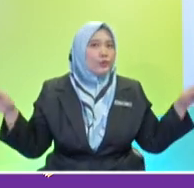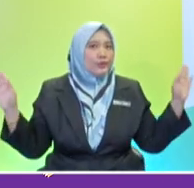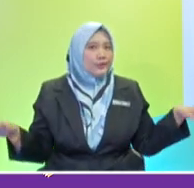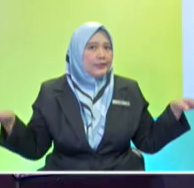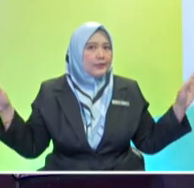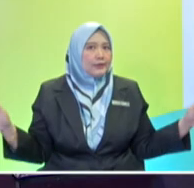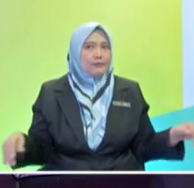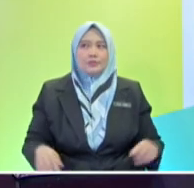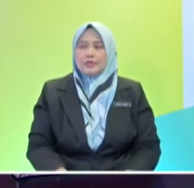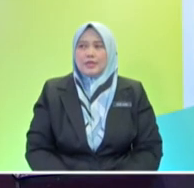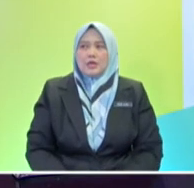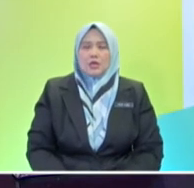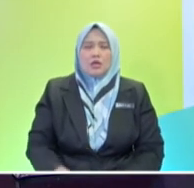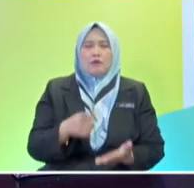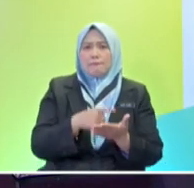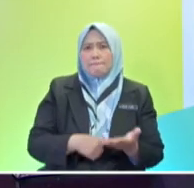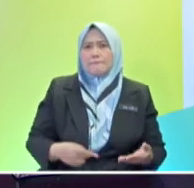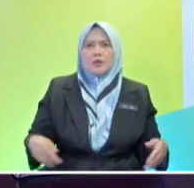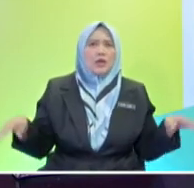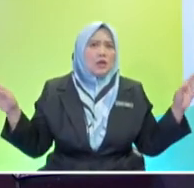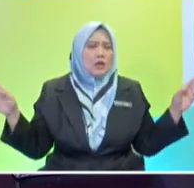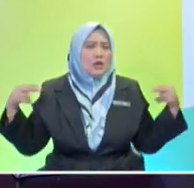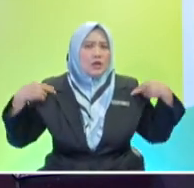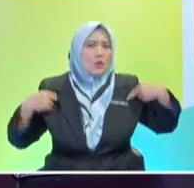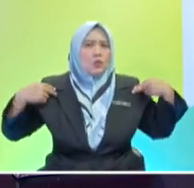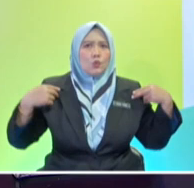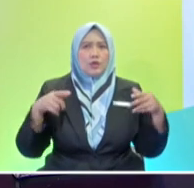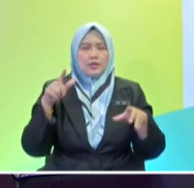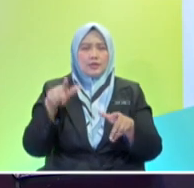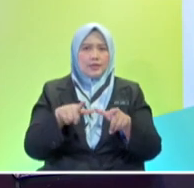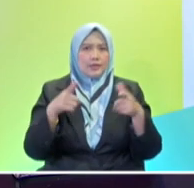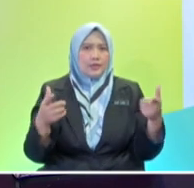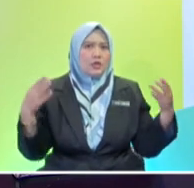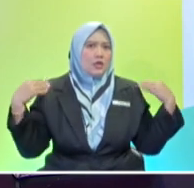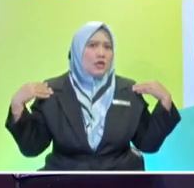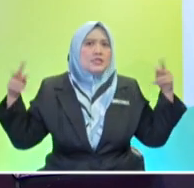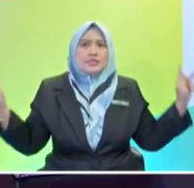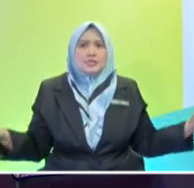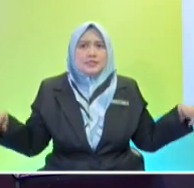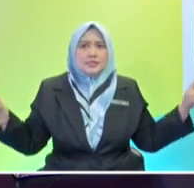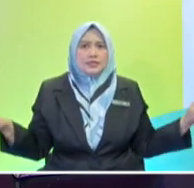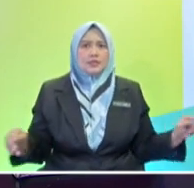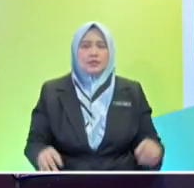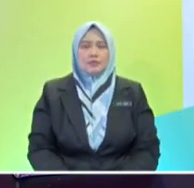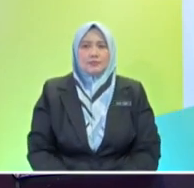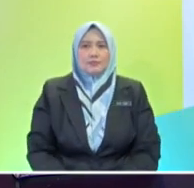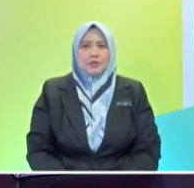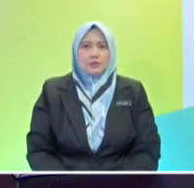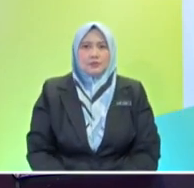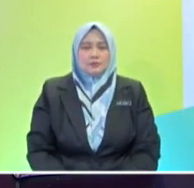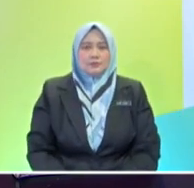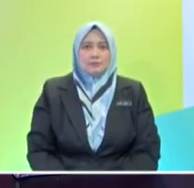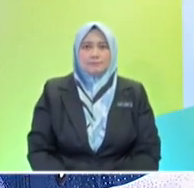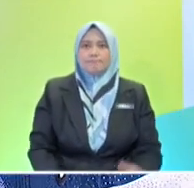tak Mira namakan lagi haiwan lain selain daripada rama-rama dan juga burung yang punya kepak dan sayap sekali lagi Mira. Lagi sekali.